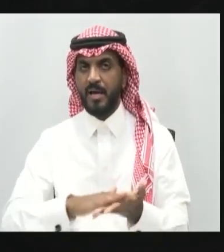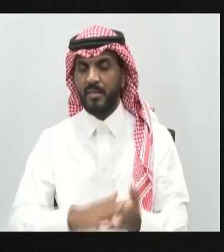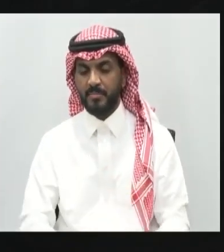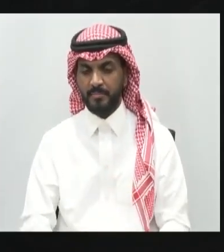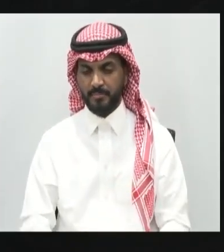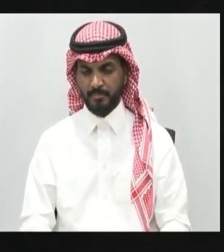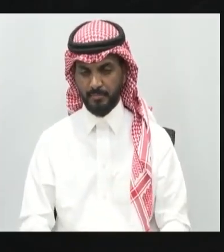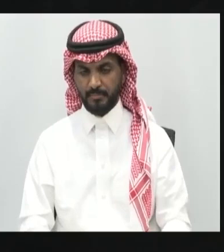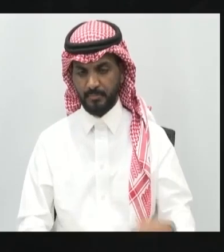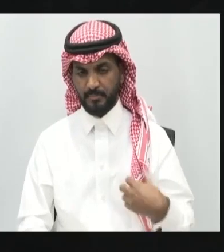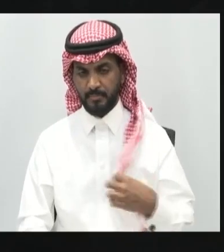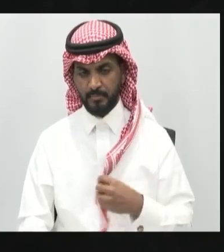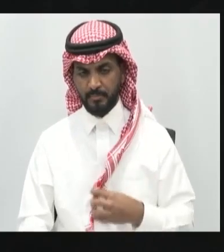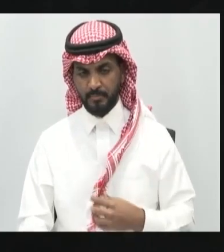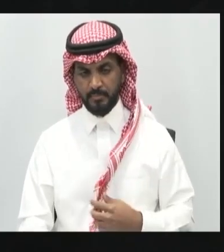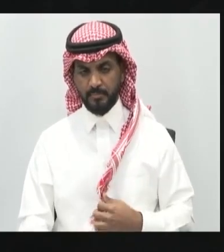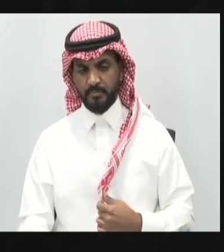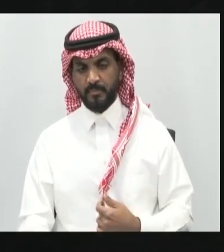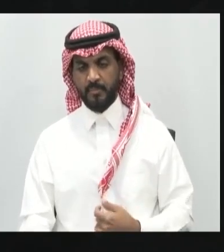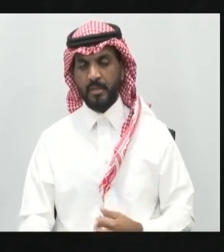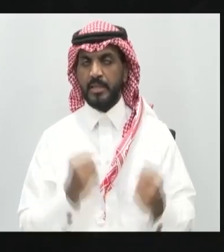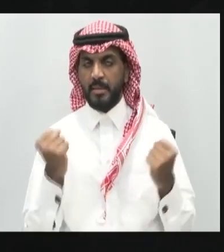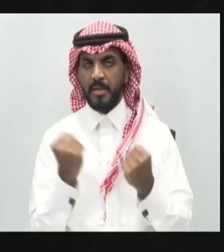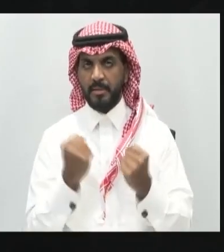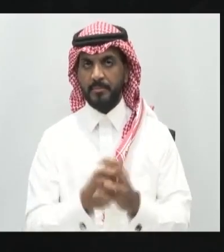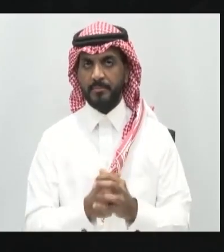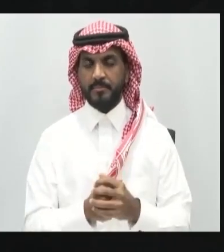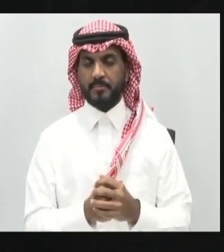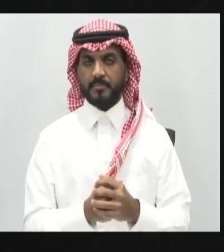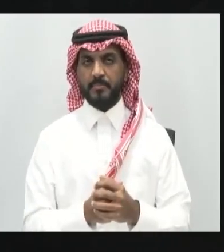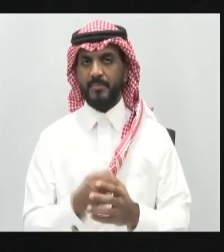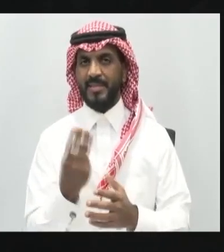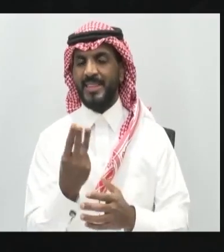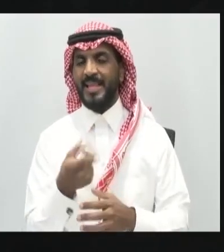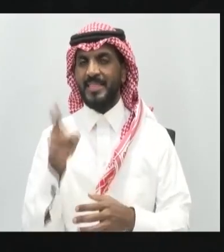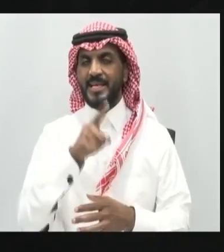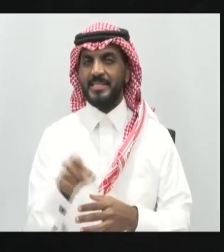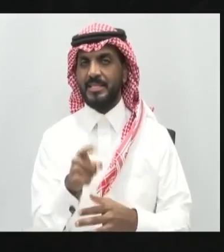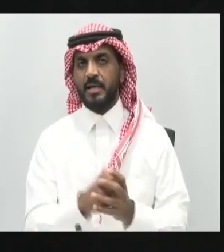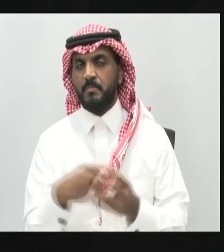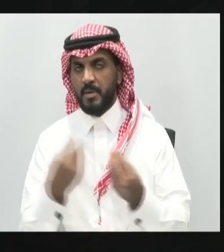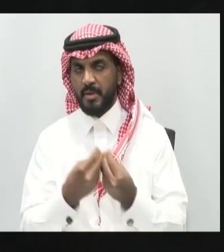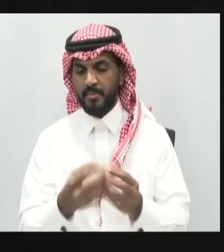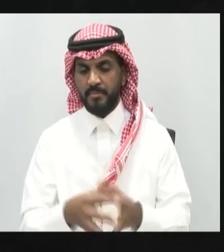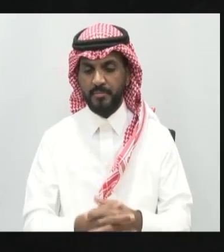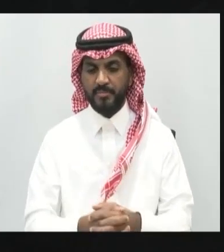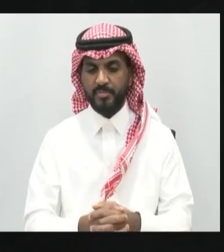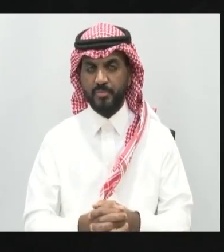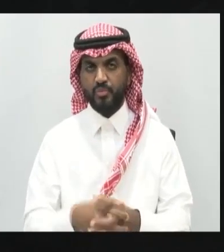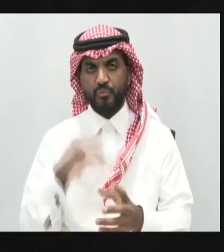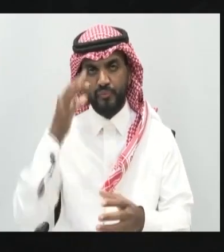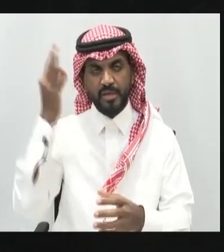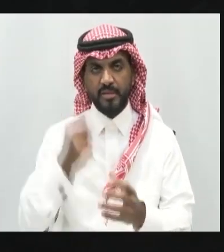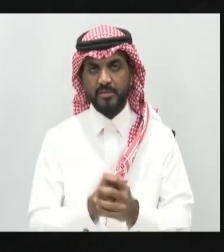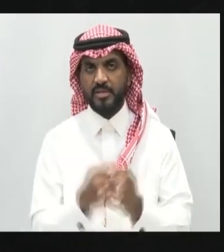الارض ط نشوف مع بعض التمارين عندنا ثلاث اسئله نبي نحل مع بعض وبناخذ فكره